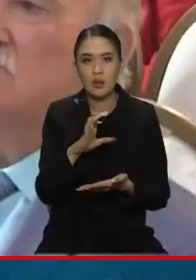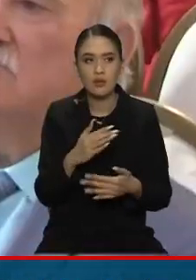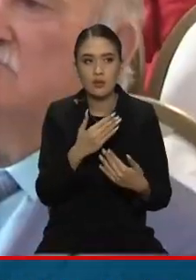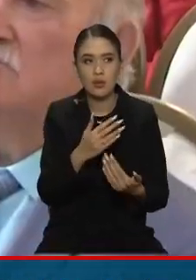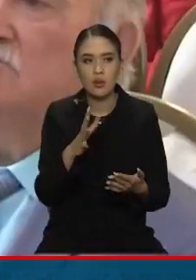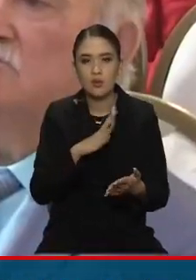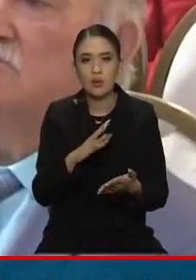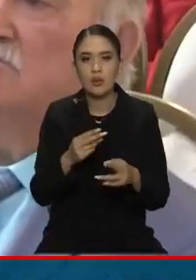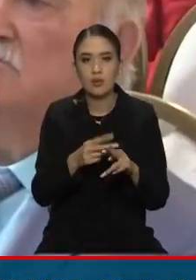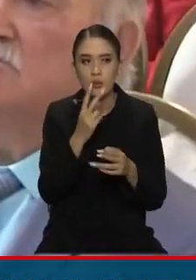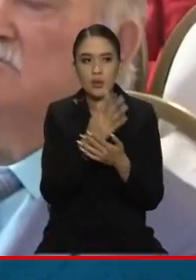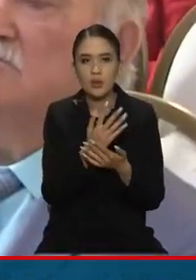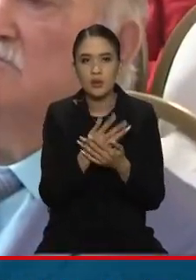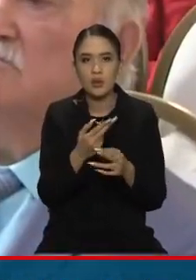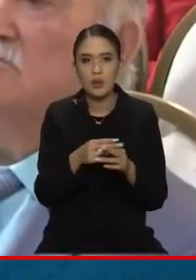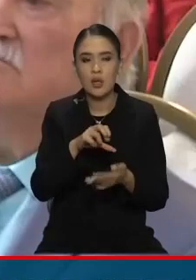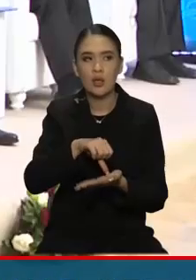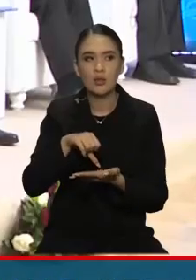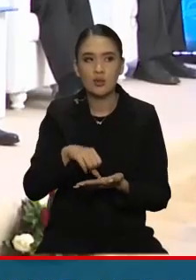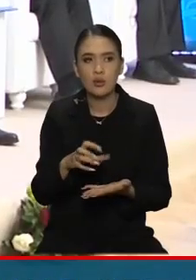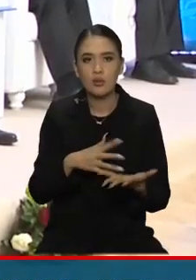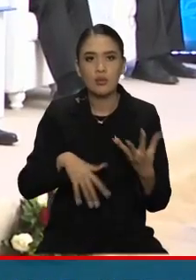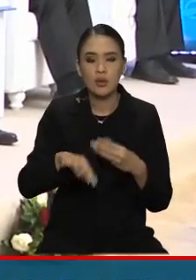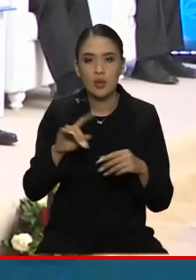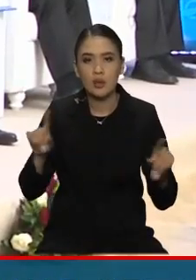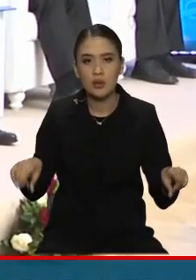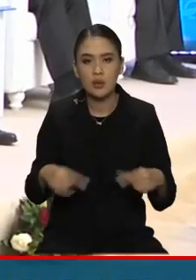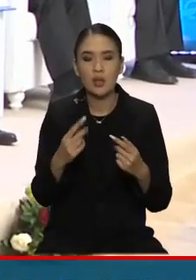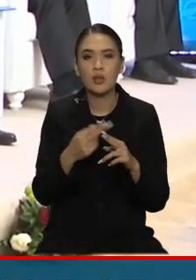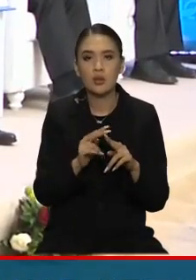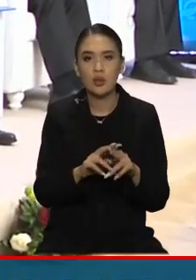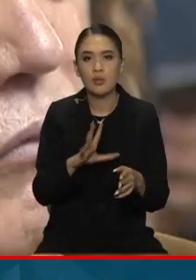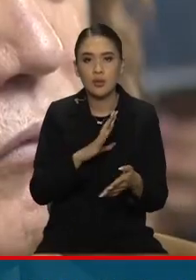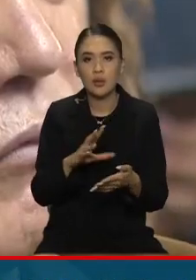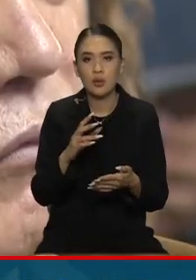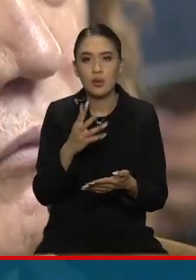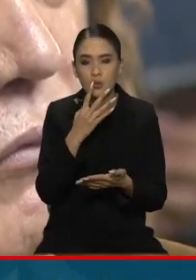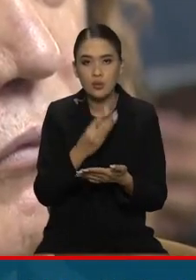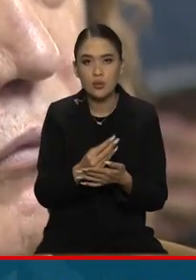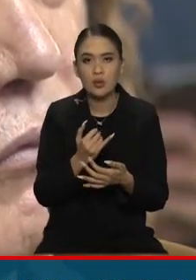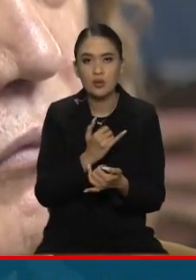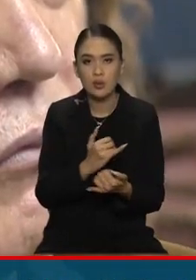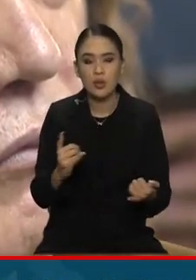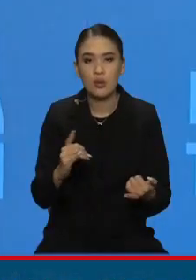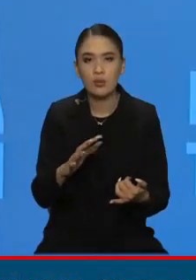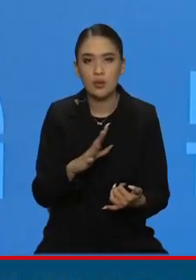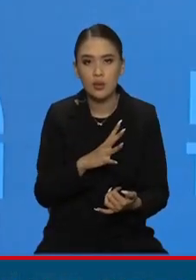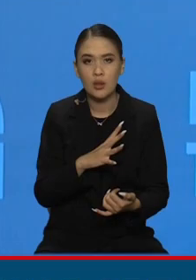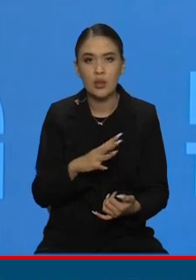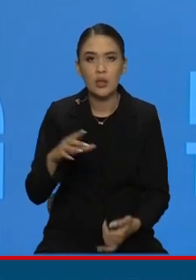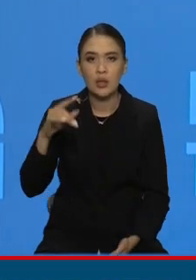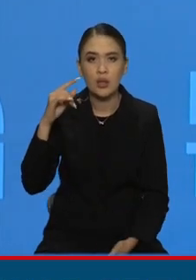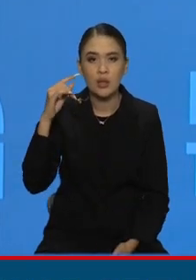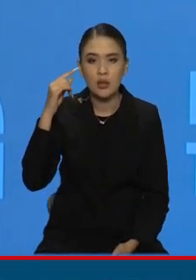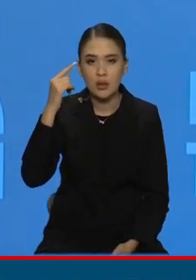жайы талқыланды. Қатысушылар осынау бірегей жанр туралы тың тұжырымдарымен өз ұсыныстарын ортаға салды. Ал